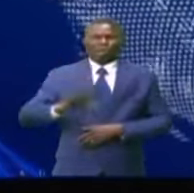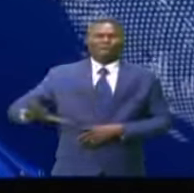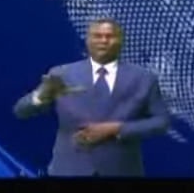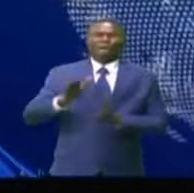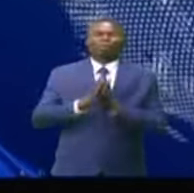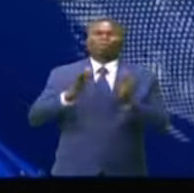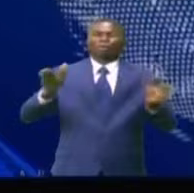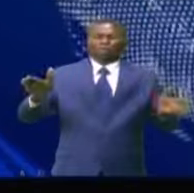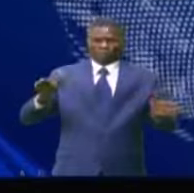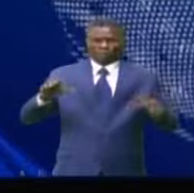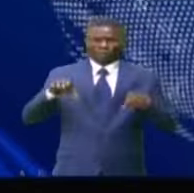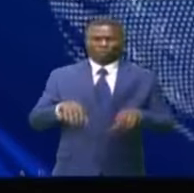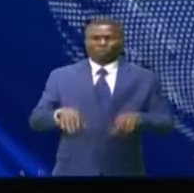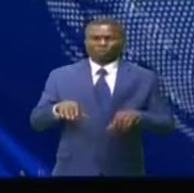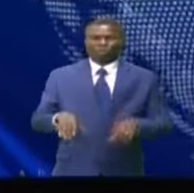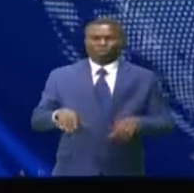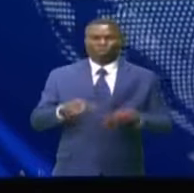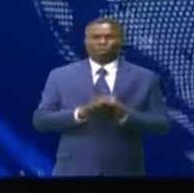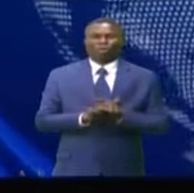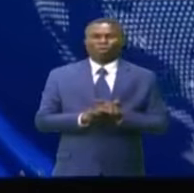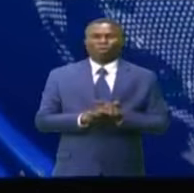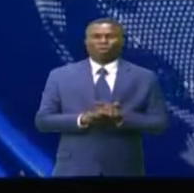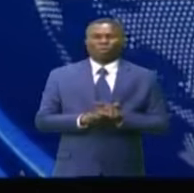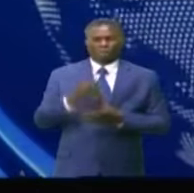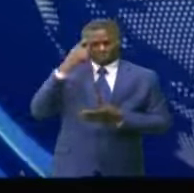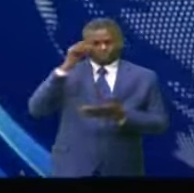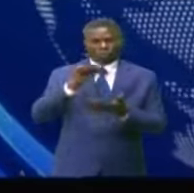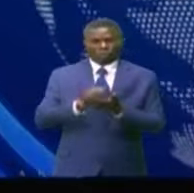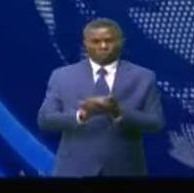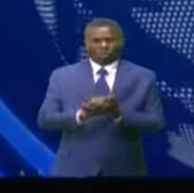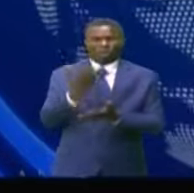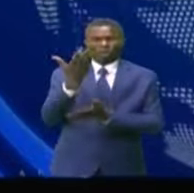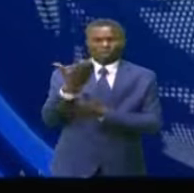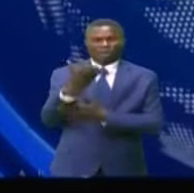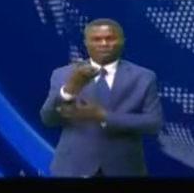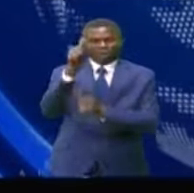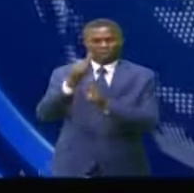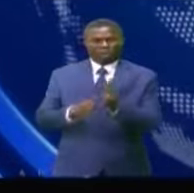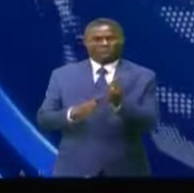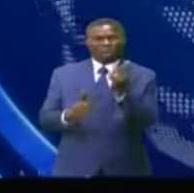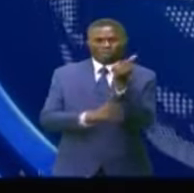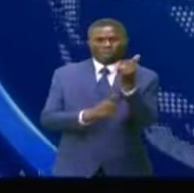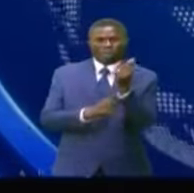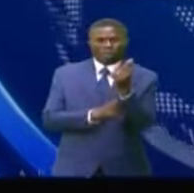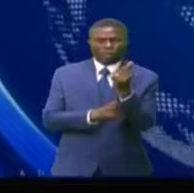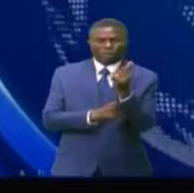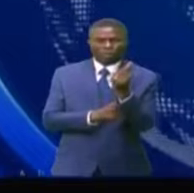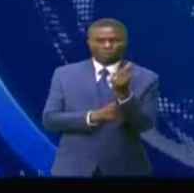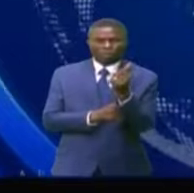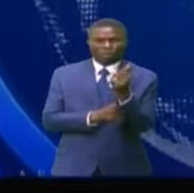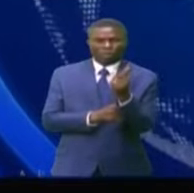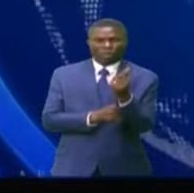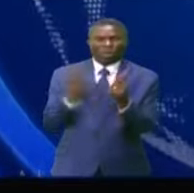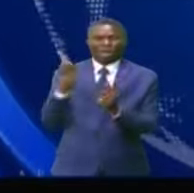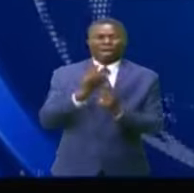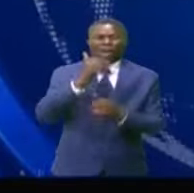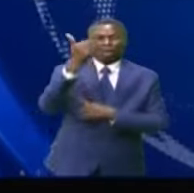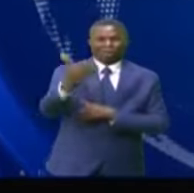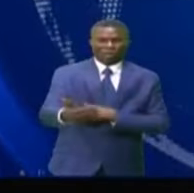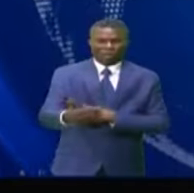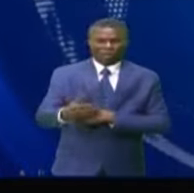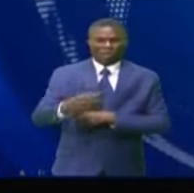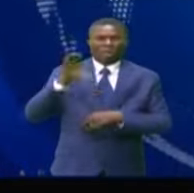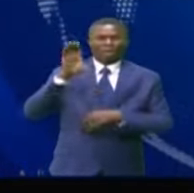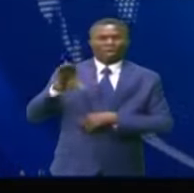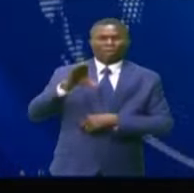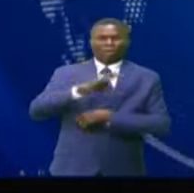la République démocratique du Congo. À cet effet, elle invite chaque bénéficiaire à bien vouloir se présenter auprès de la banque